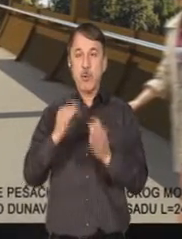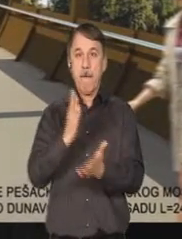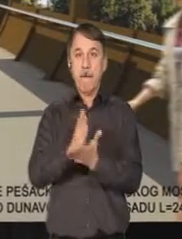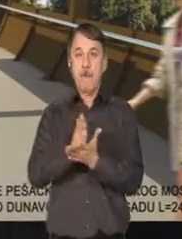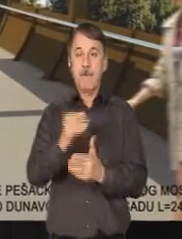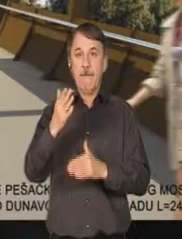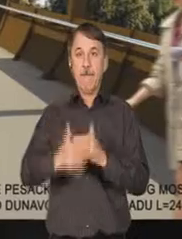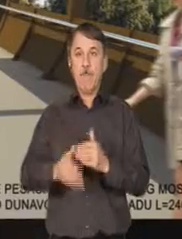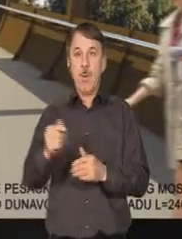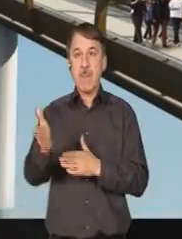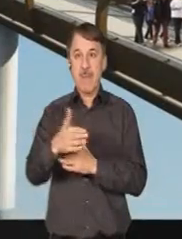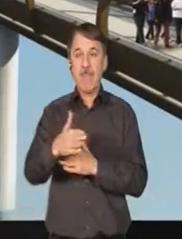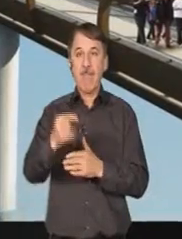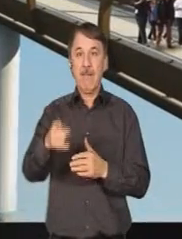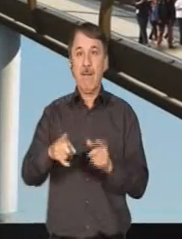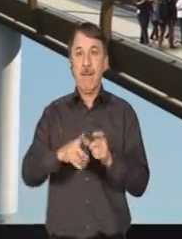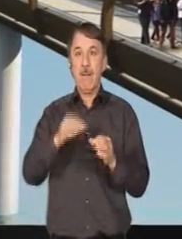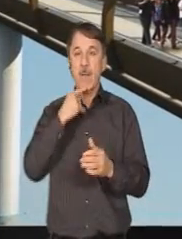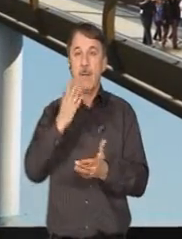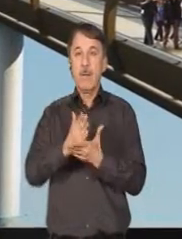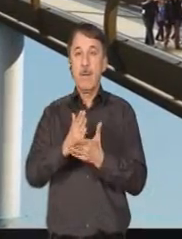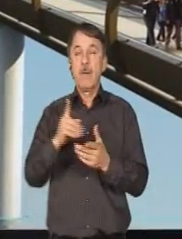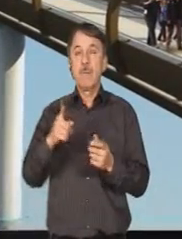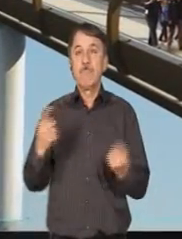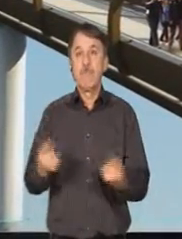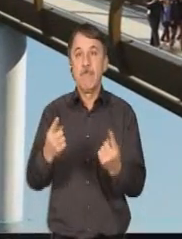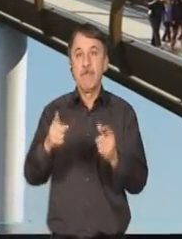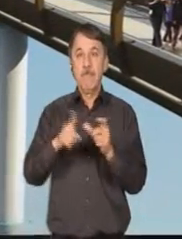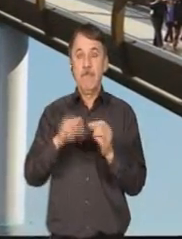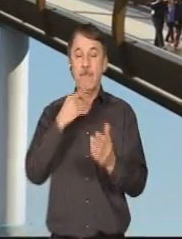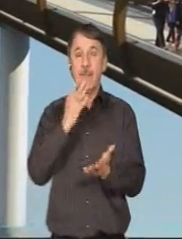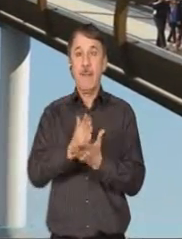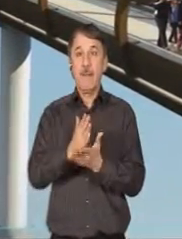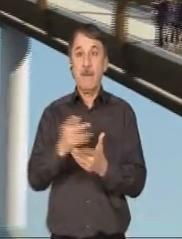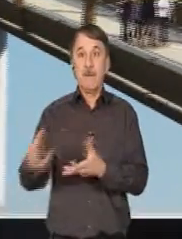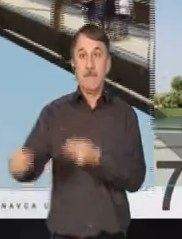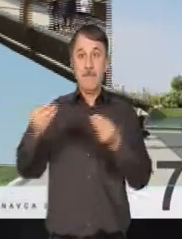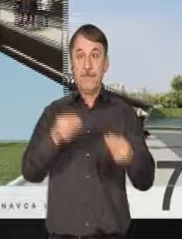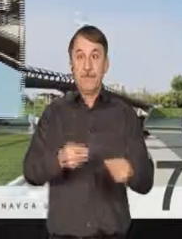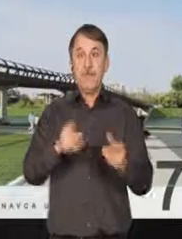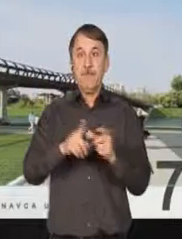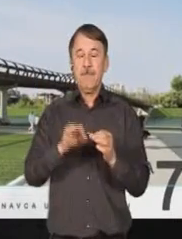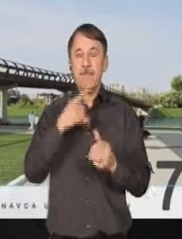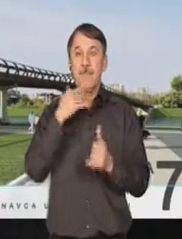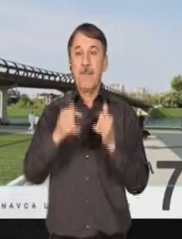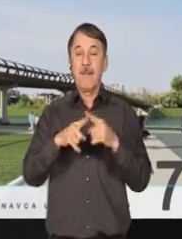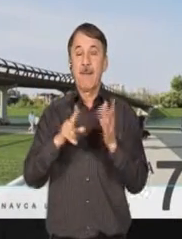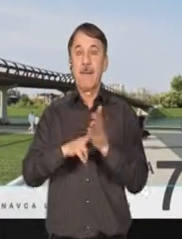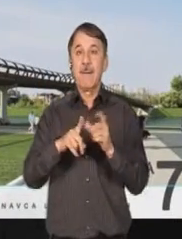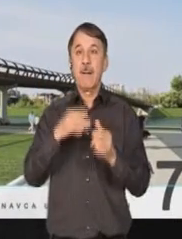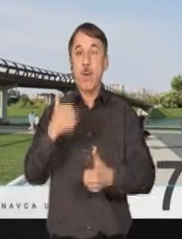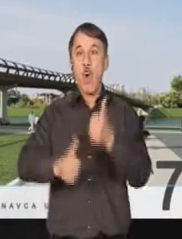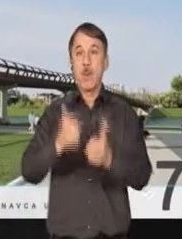će biti završen do jeseni. Tvorac ovog projekta je kompanija Eurogardi Grupa, čije je idejno rešenje proglašeno kao najbolje